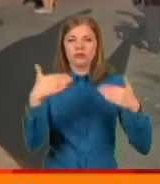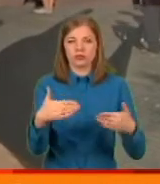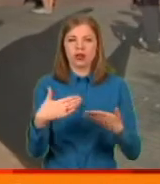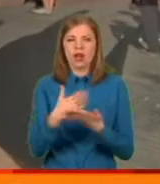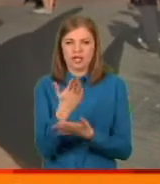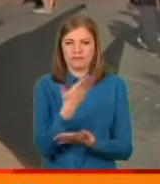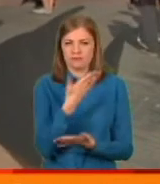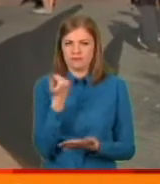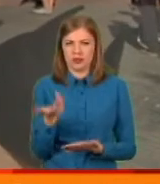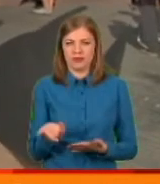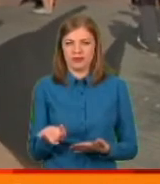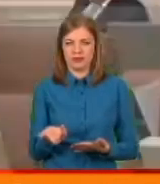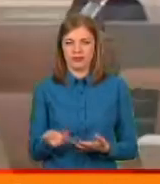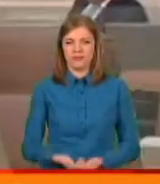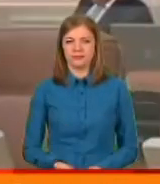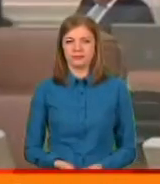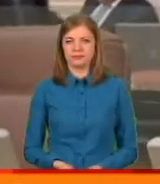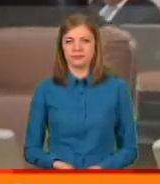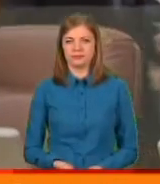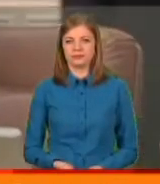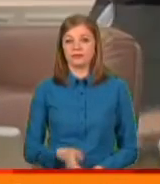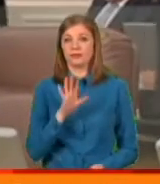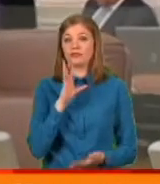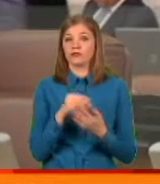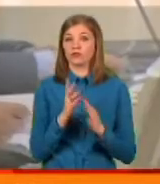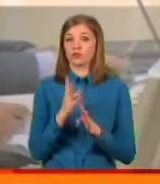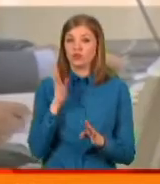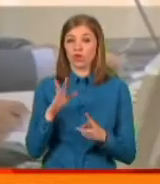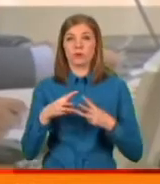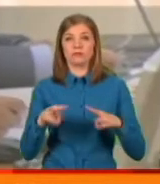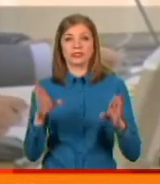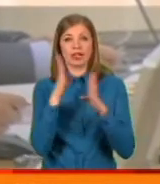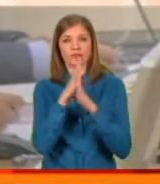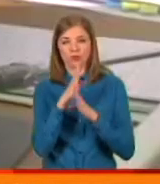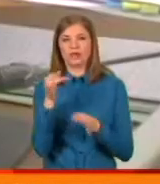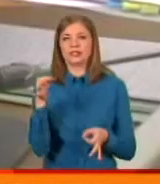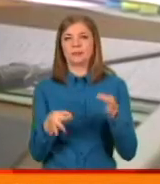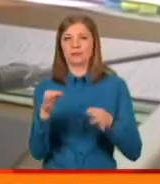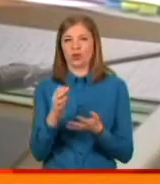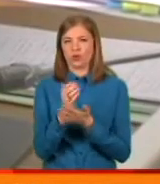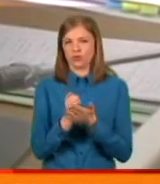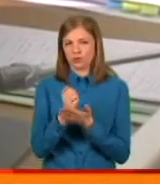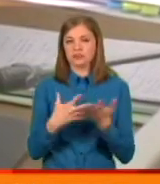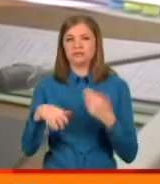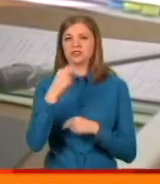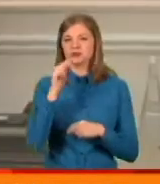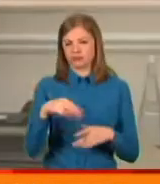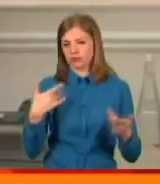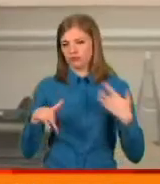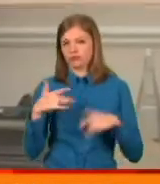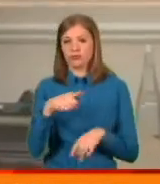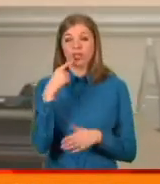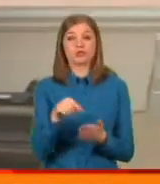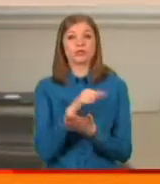карті їхні ділянки, а не національний парк. В свою чергу у Міністерстві екології та природних ресурсів всі звинувачення відкидають,